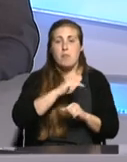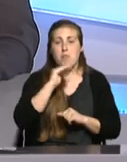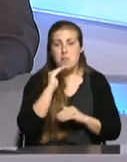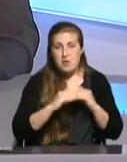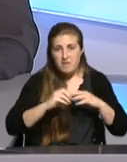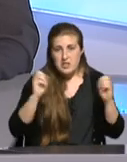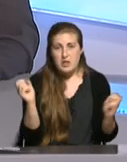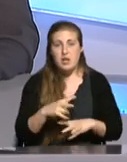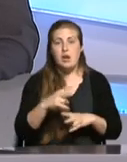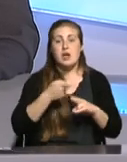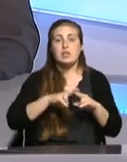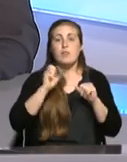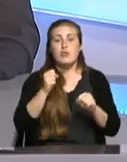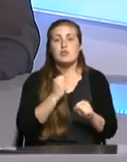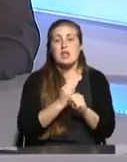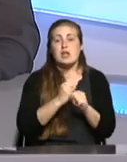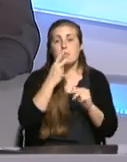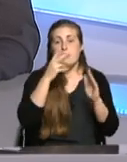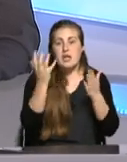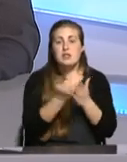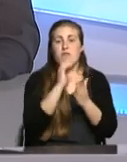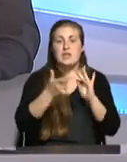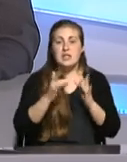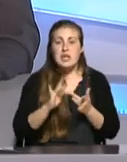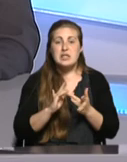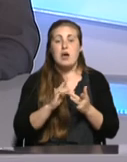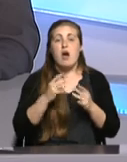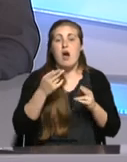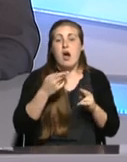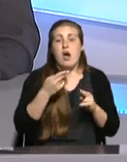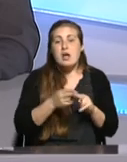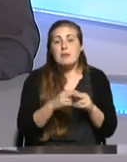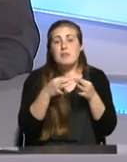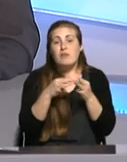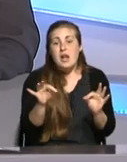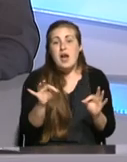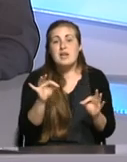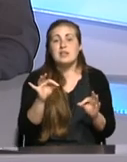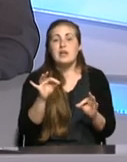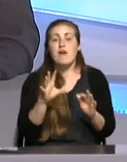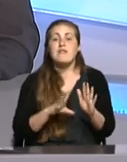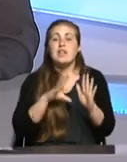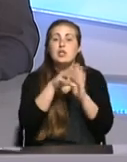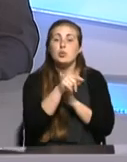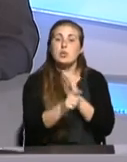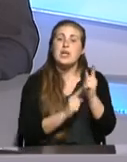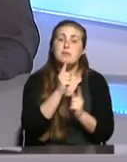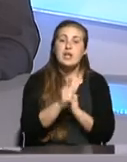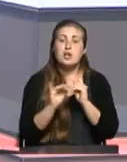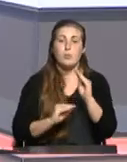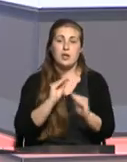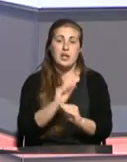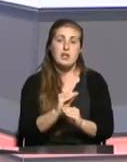оценить зайдя на соответствующий ресурс в интернете вот и она позволяет самое главное что вносить туда изменения и дополнения и